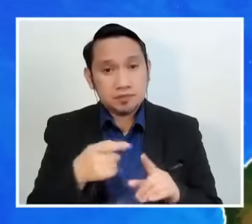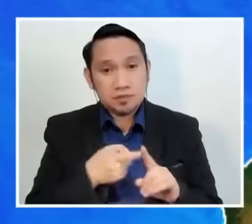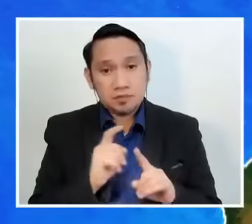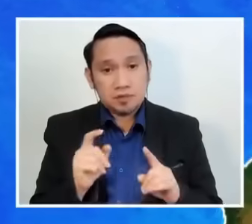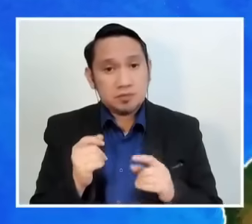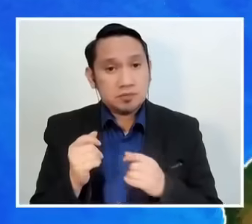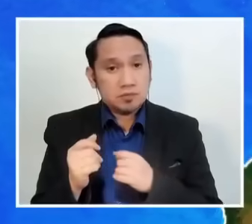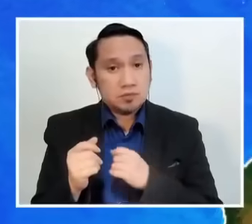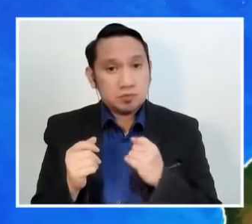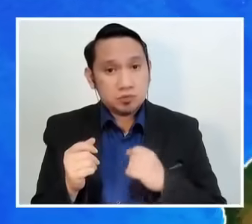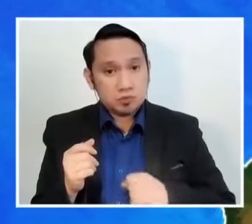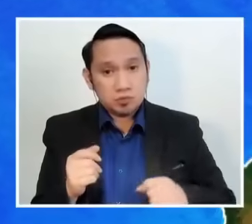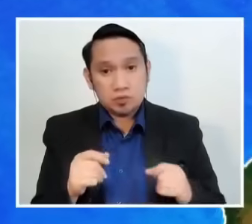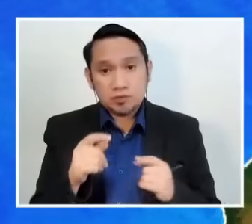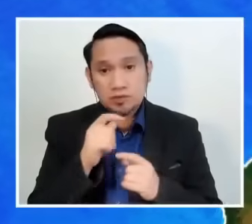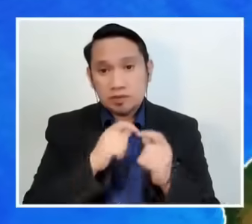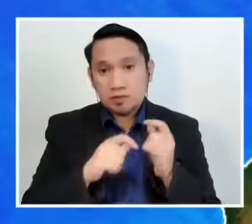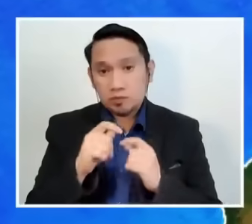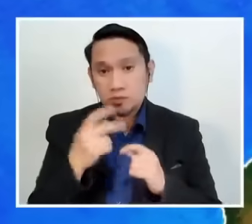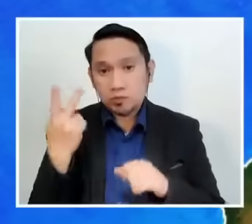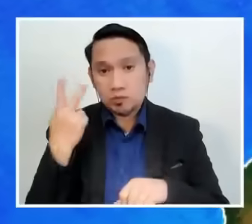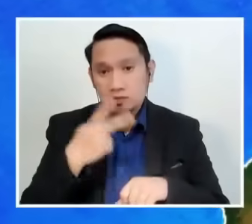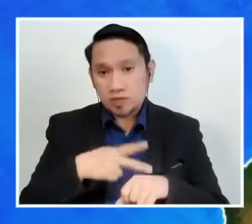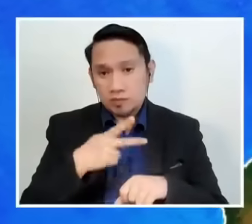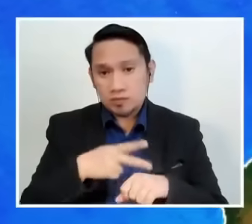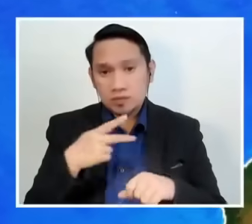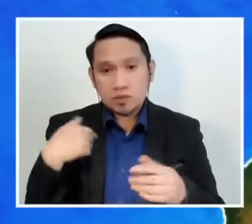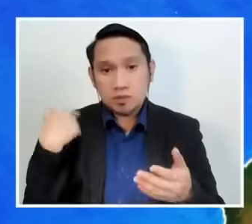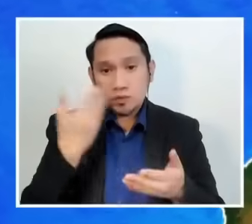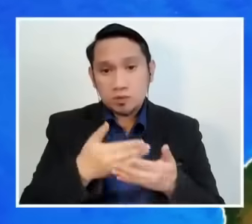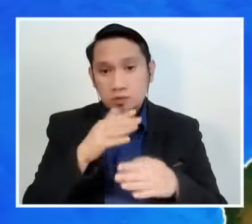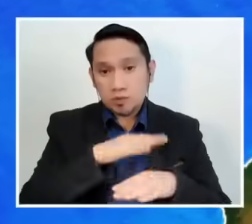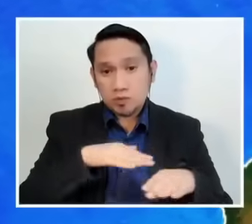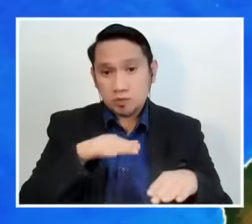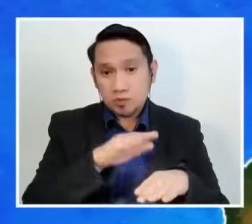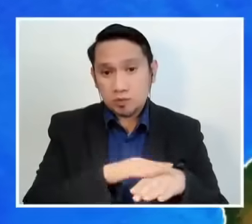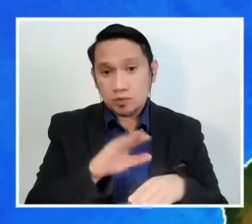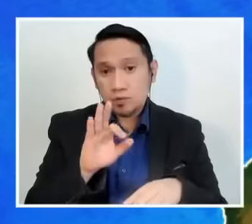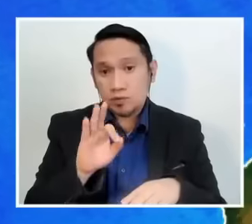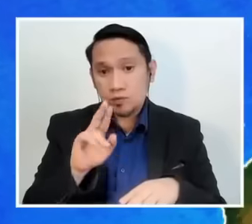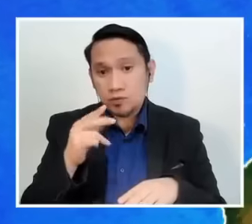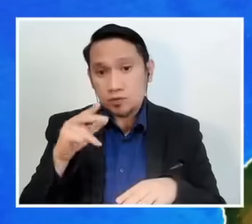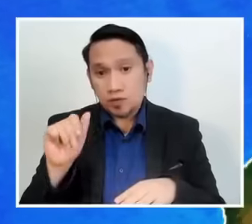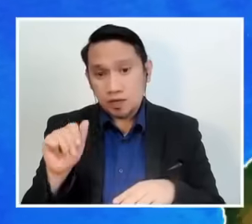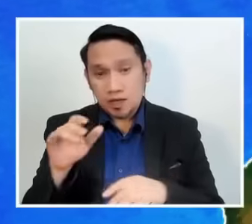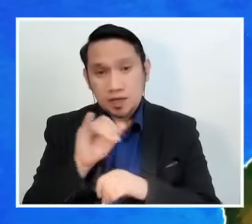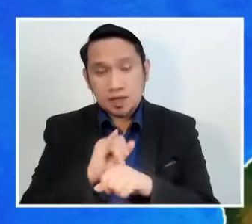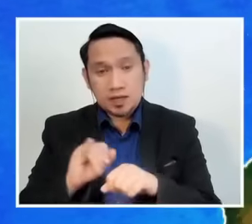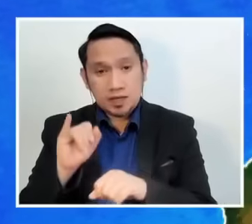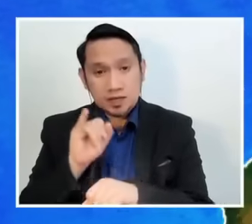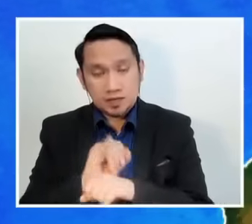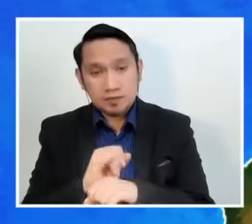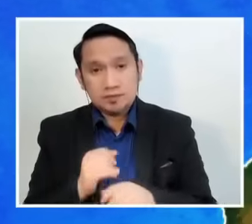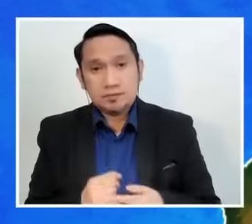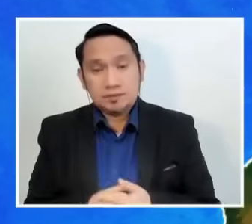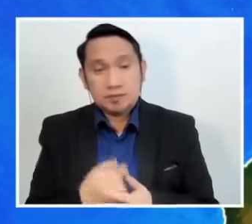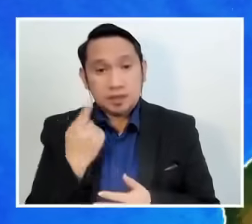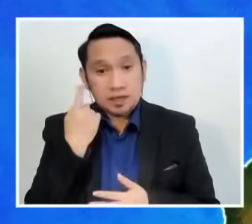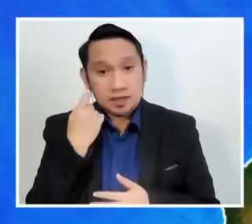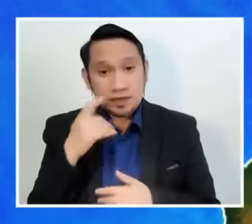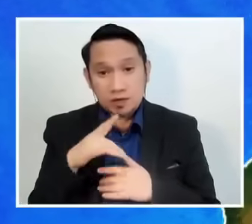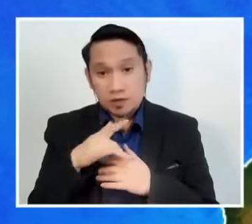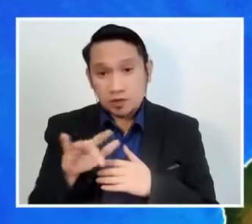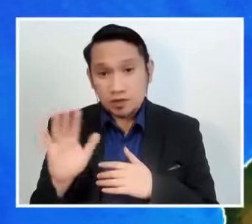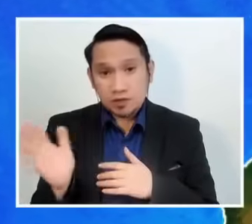Typhoon. Nakadalawang landfall ang bagyo. Una po sa may Fuga Island na sakop ng Apari, Cagayan, lagpas alas 3 kaninang madaling